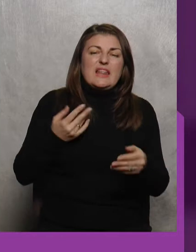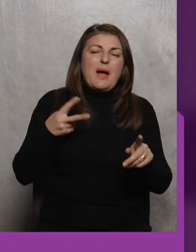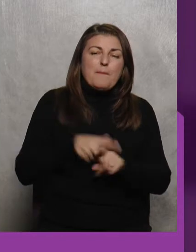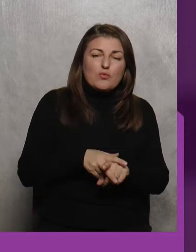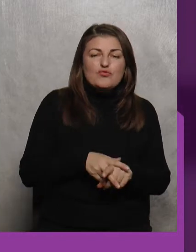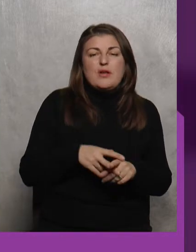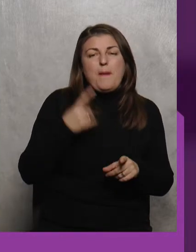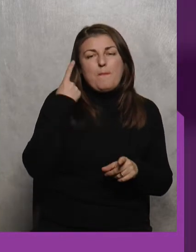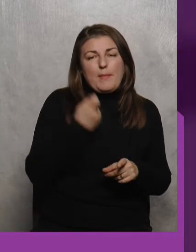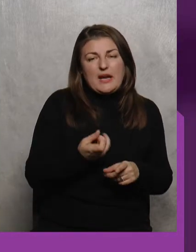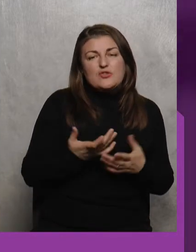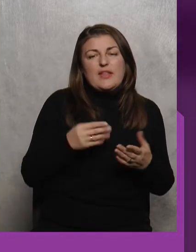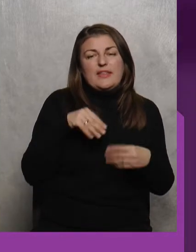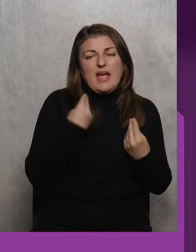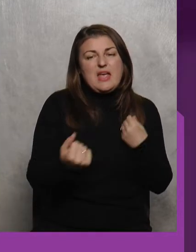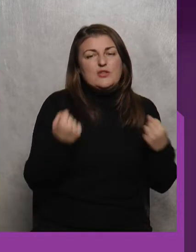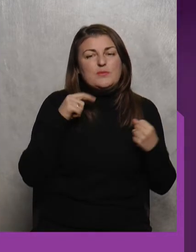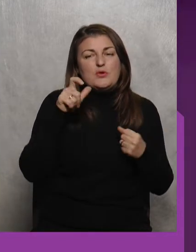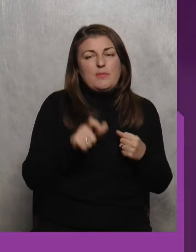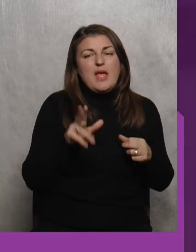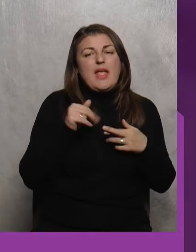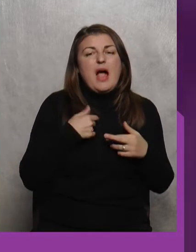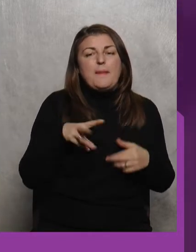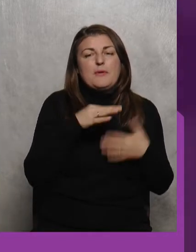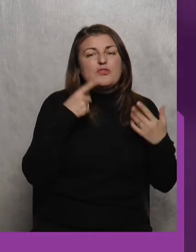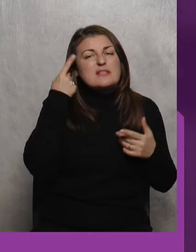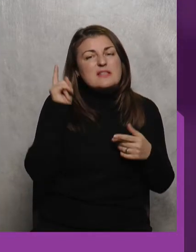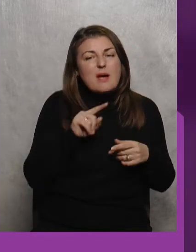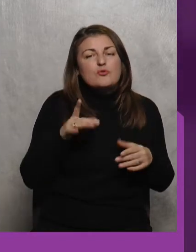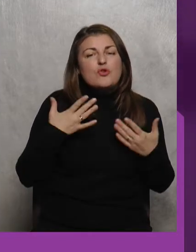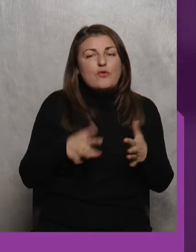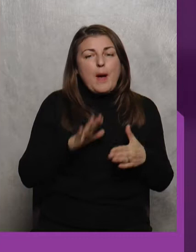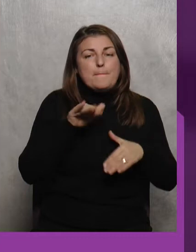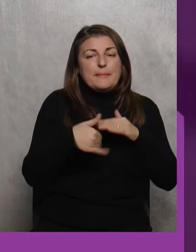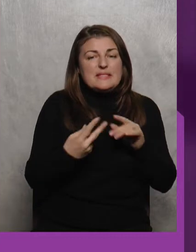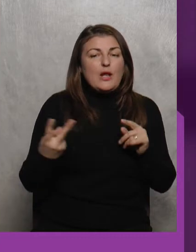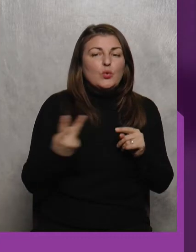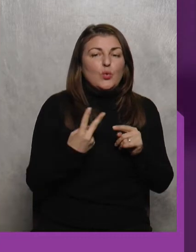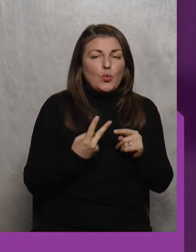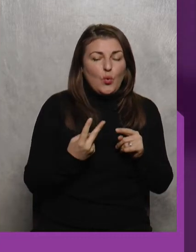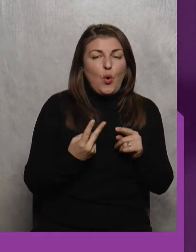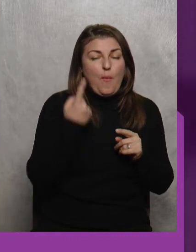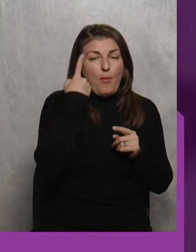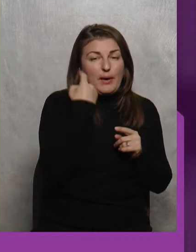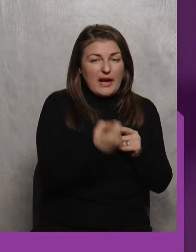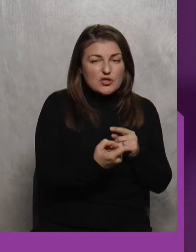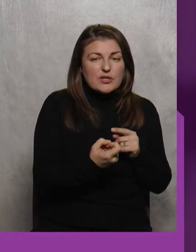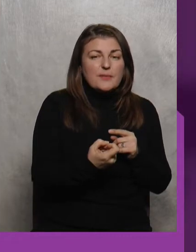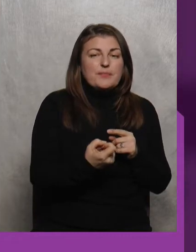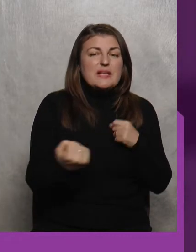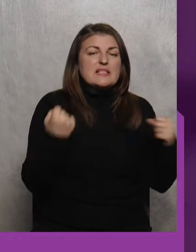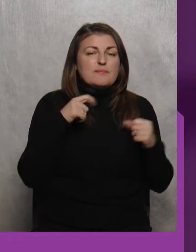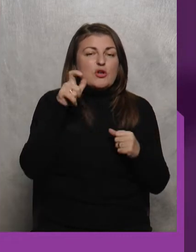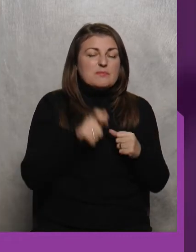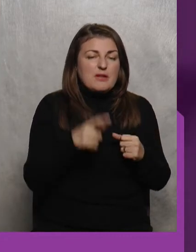лікоть. Попередження дається спортсмену. Як ми вже знаємо, що після другого попередження